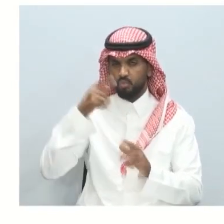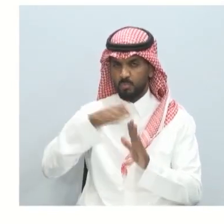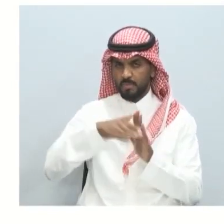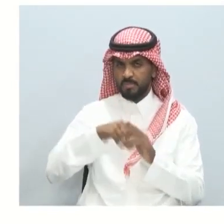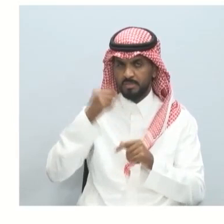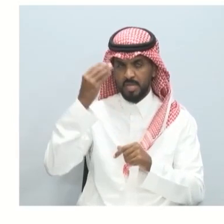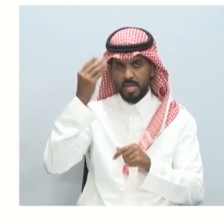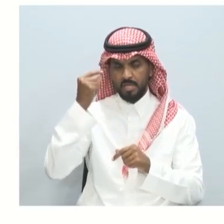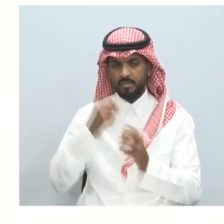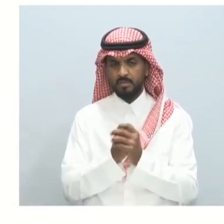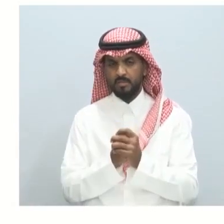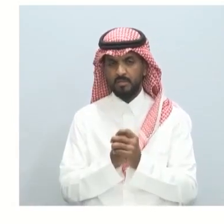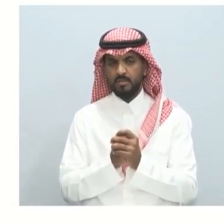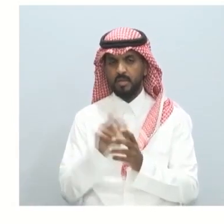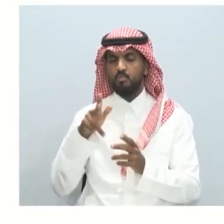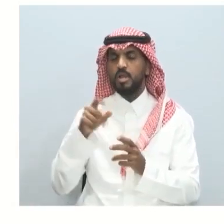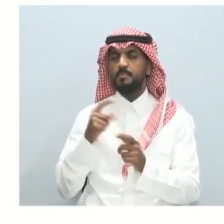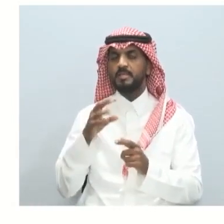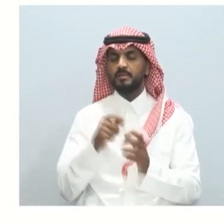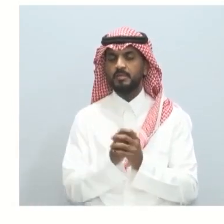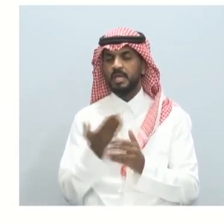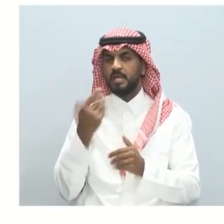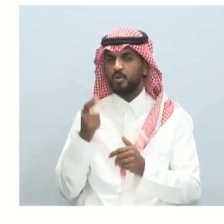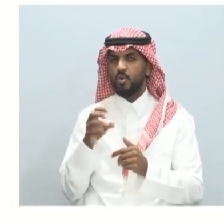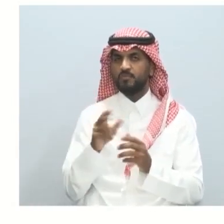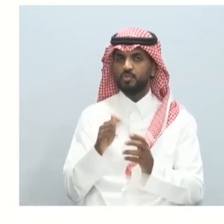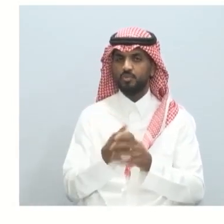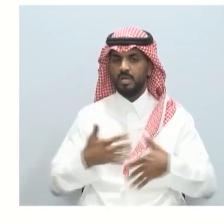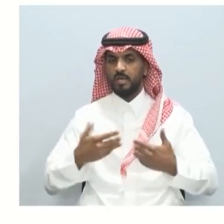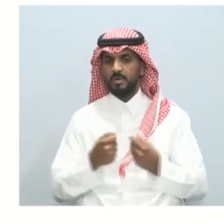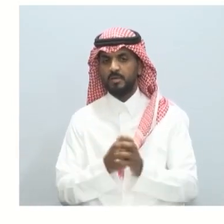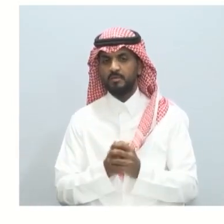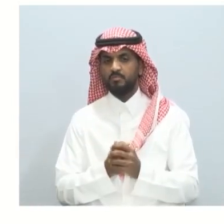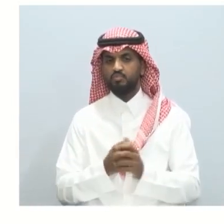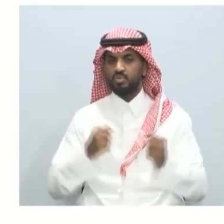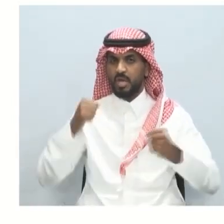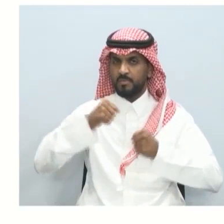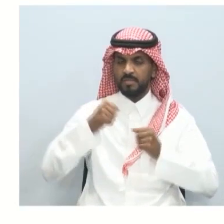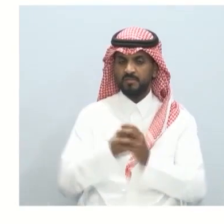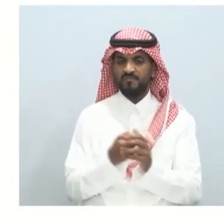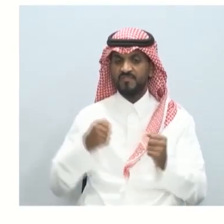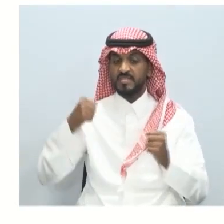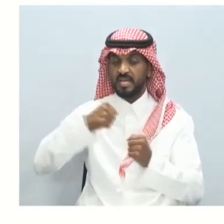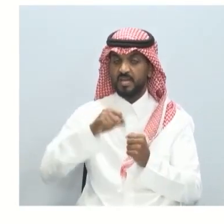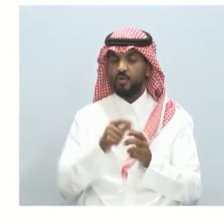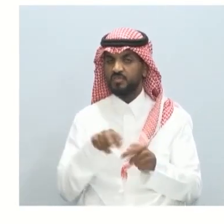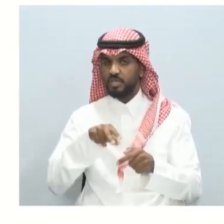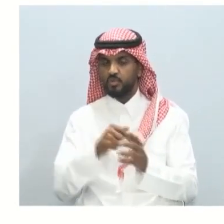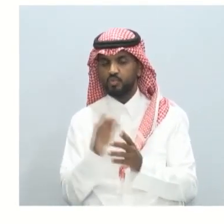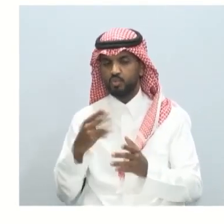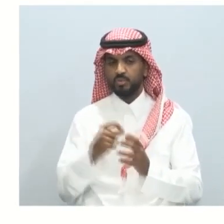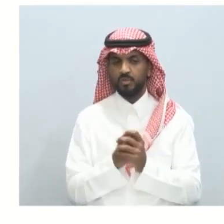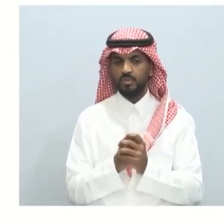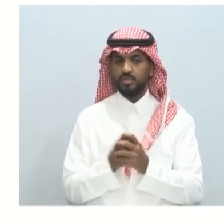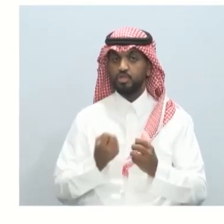بدر الحسين كان نواف وسعود يلعبان المصارعه بالايدي فصرع نواف شقيقه سعود